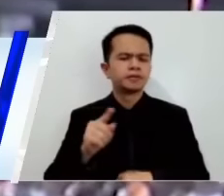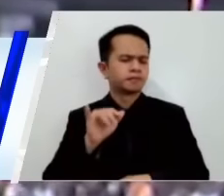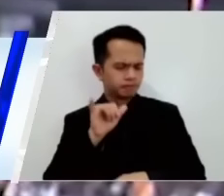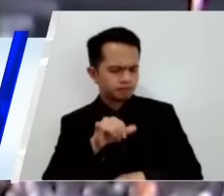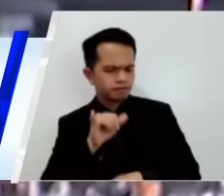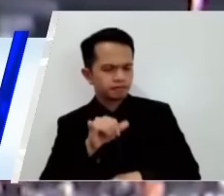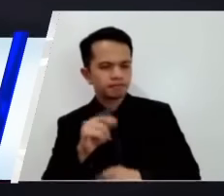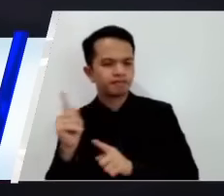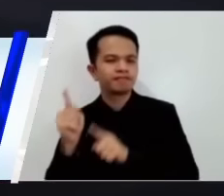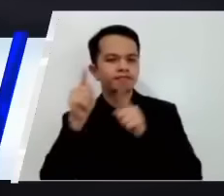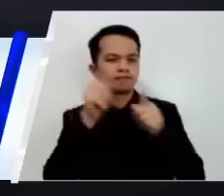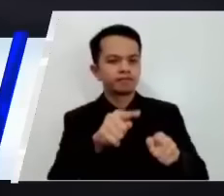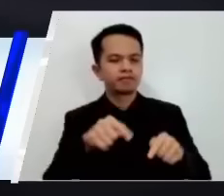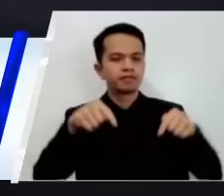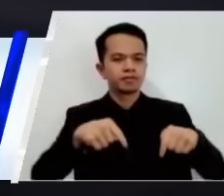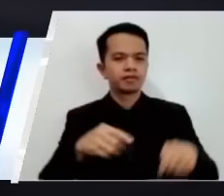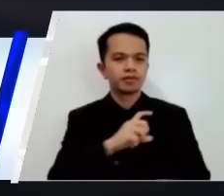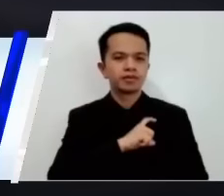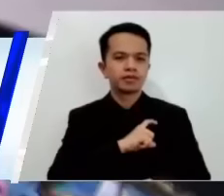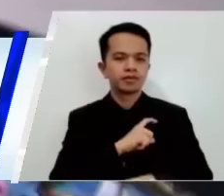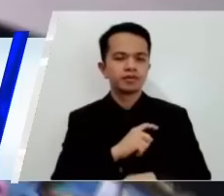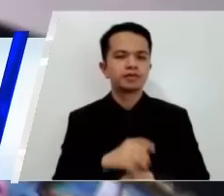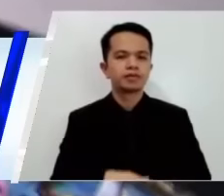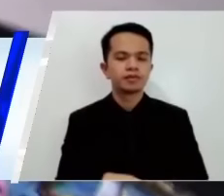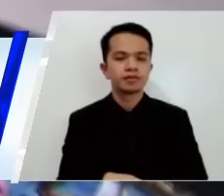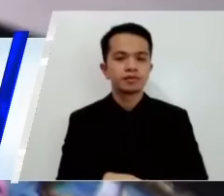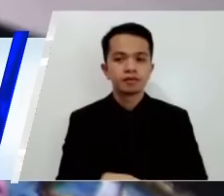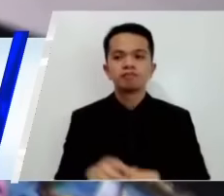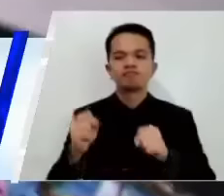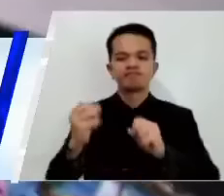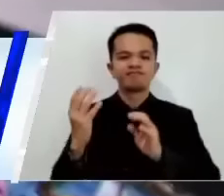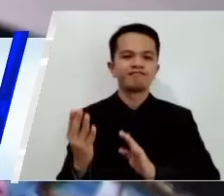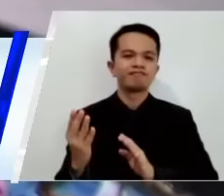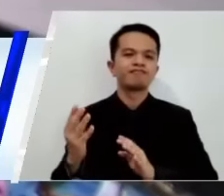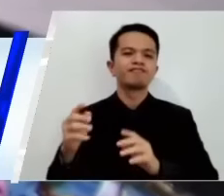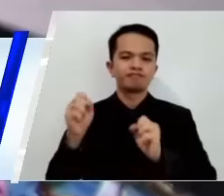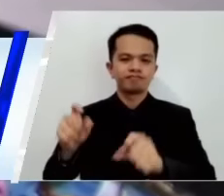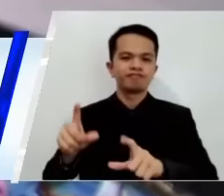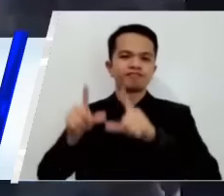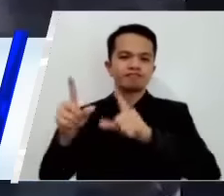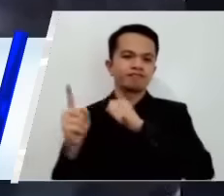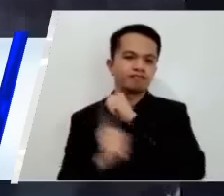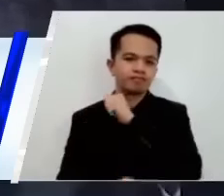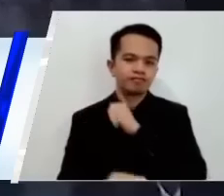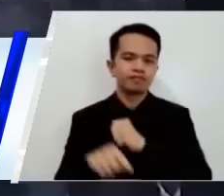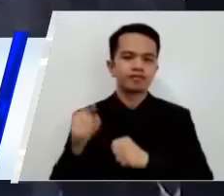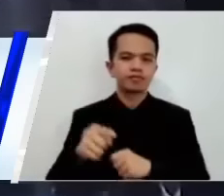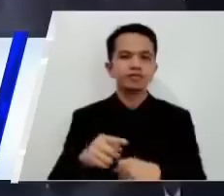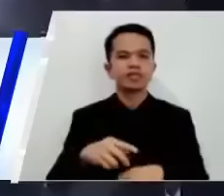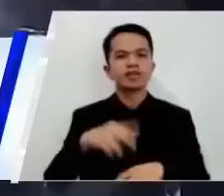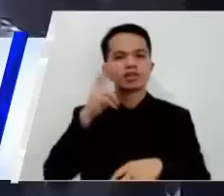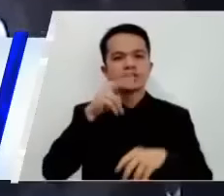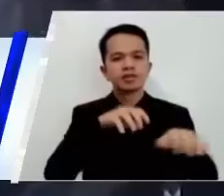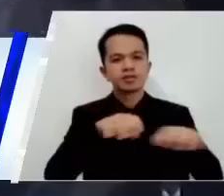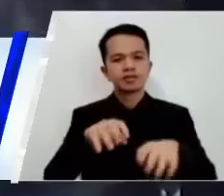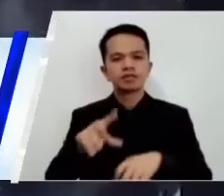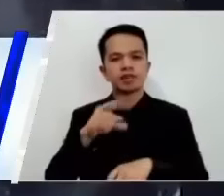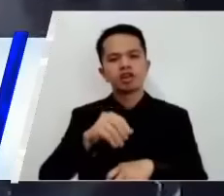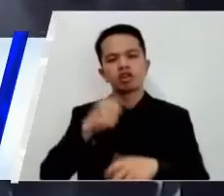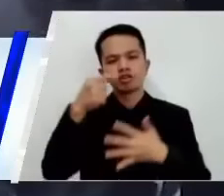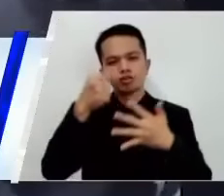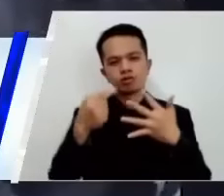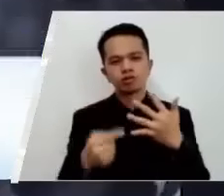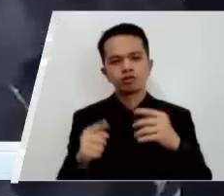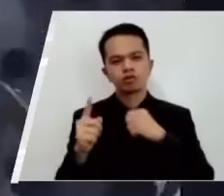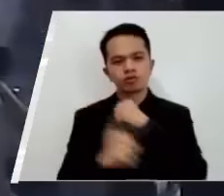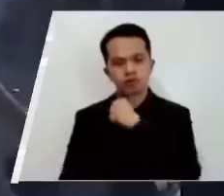ngayon dito sa aming himpilan. Posibleng maharap sa kasong malicious mischief at physical injury ang driver ng nasabing van.